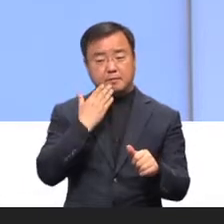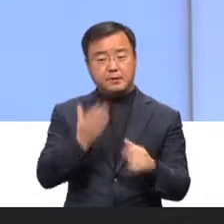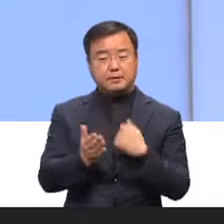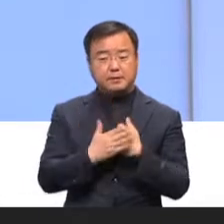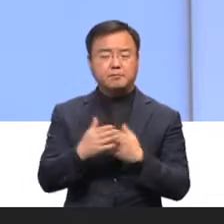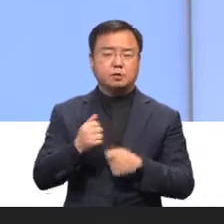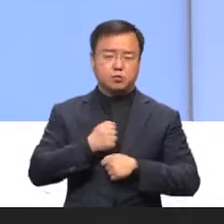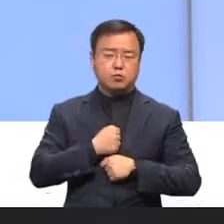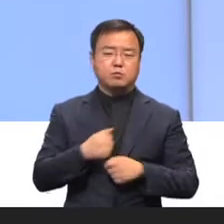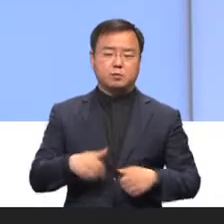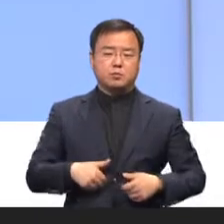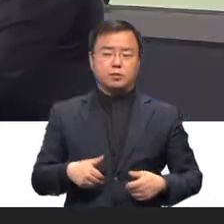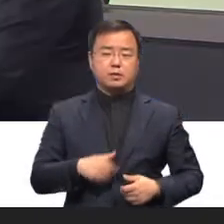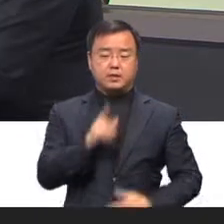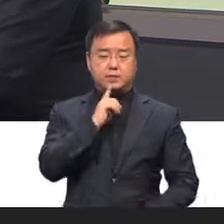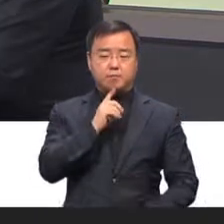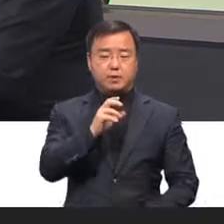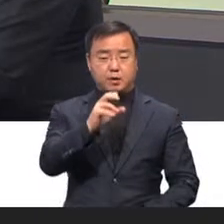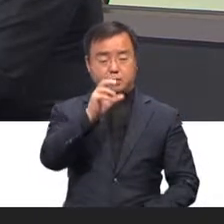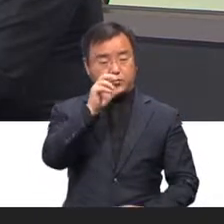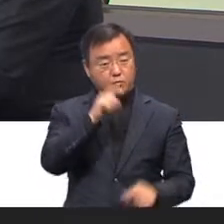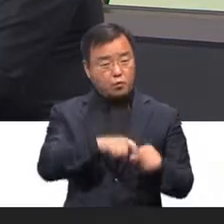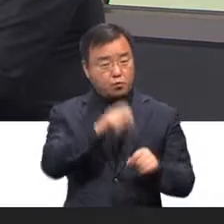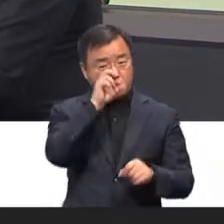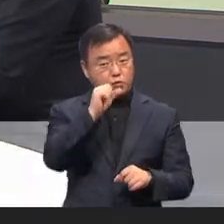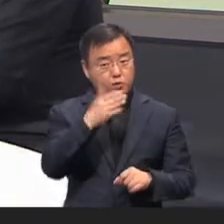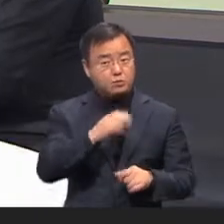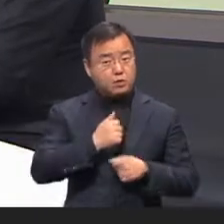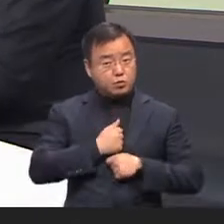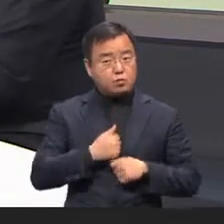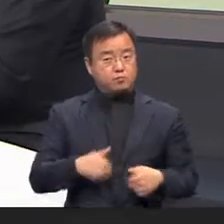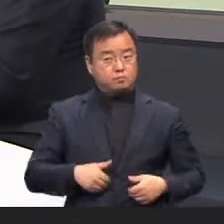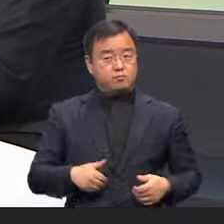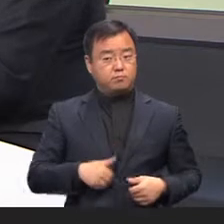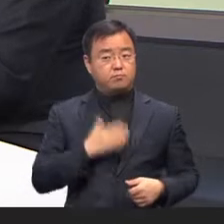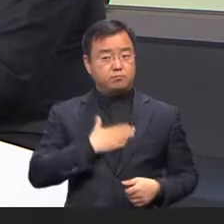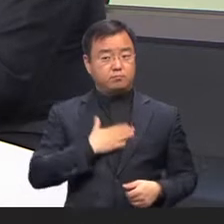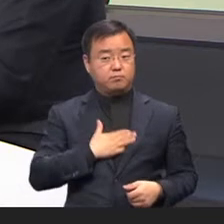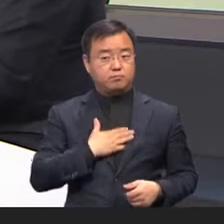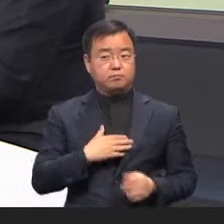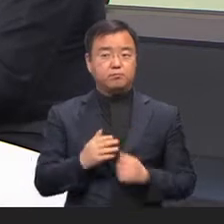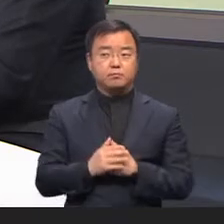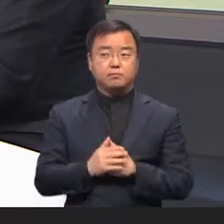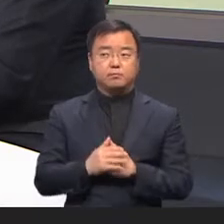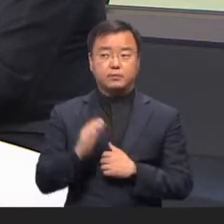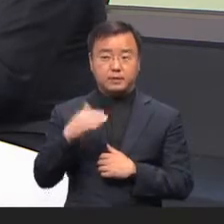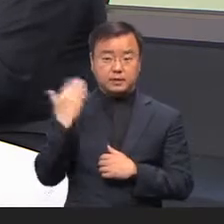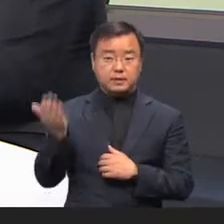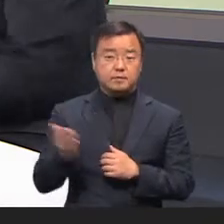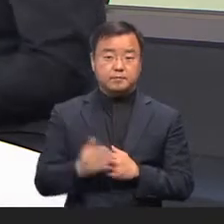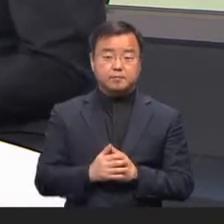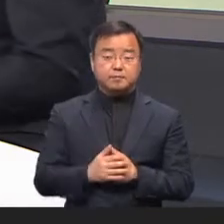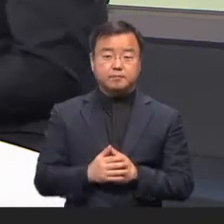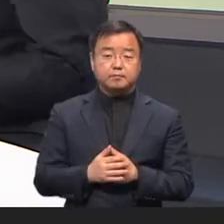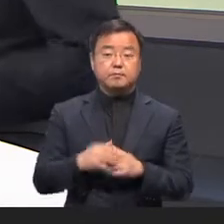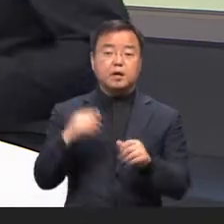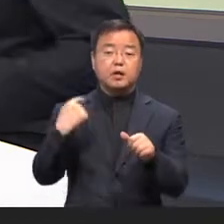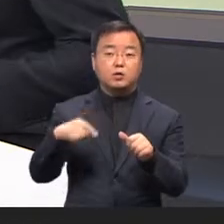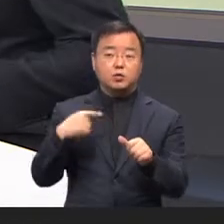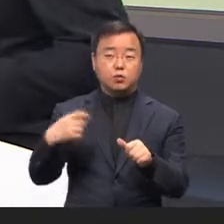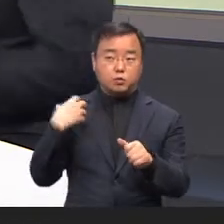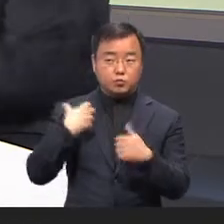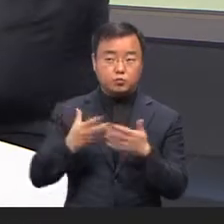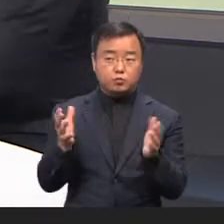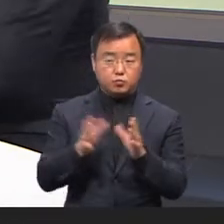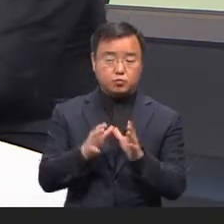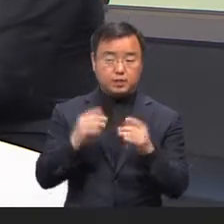상황입니다 4 뭐 좋은 취지 지만 분명히 좀 경기 할 부분이 크다고 생각이 되네요 예 자 다음 얘기를 좀 해 볼텐데요 6부 에서 이제 대학